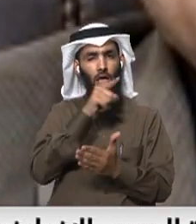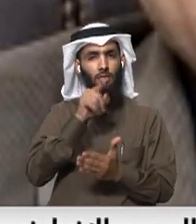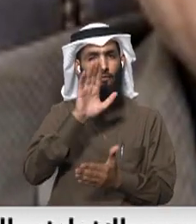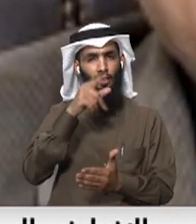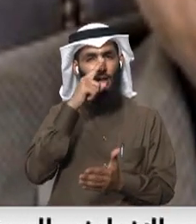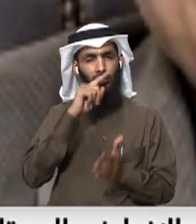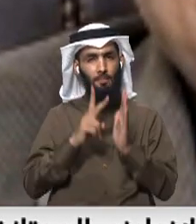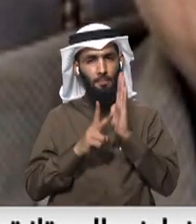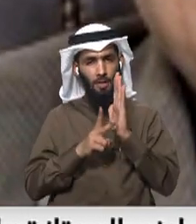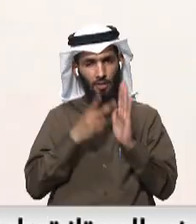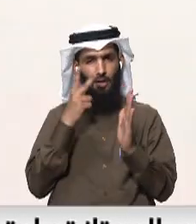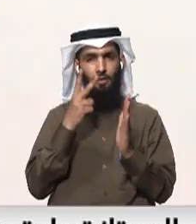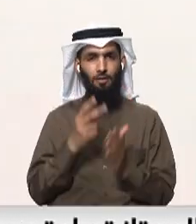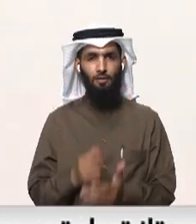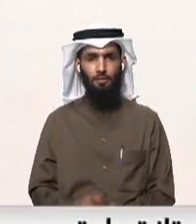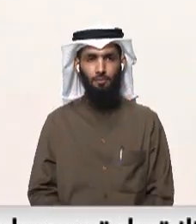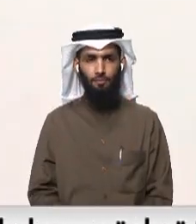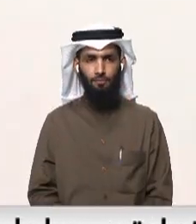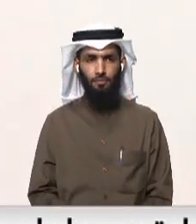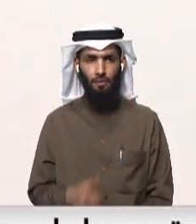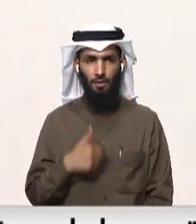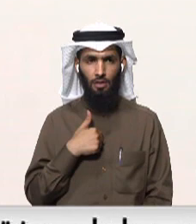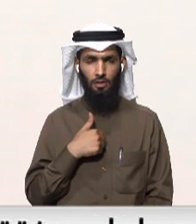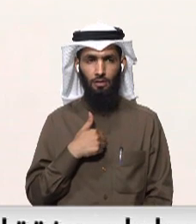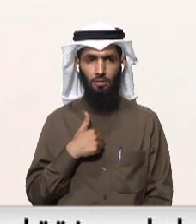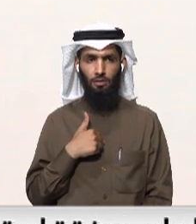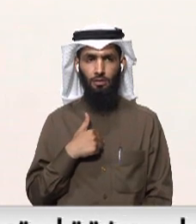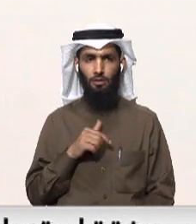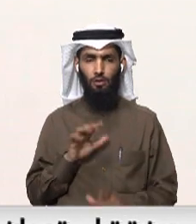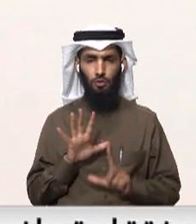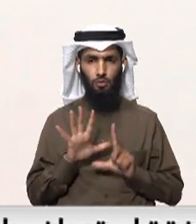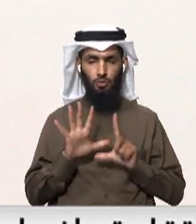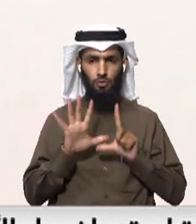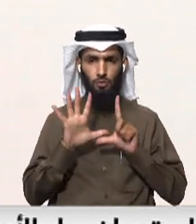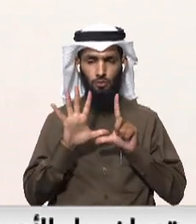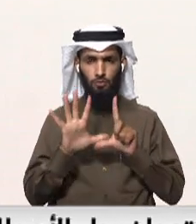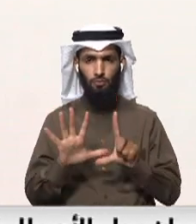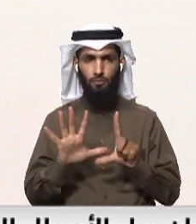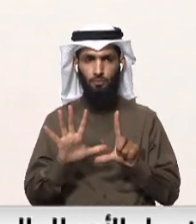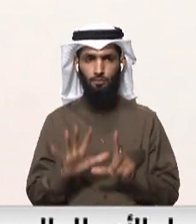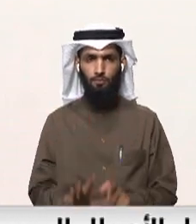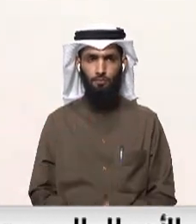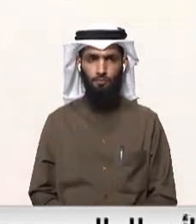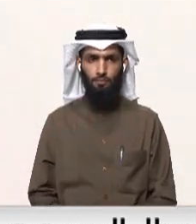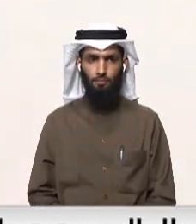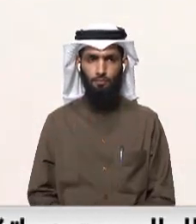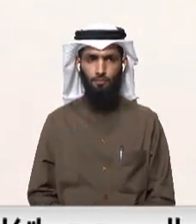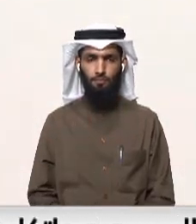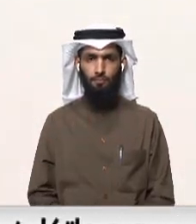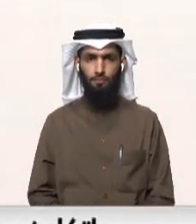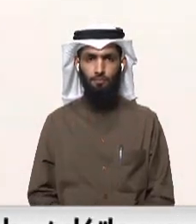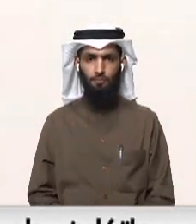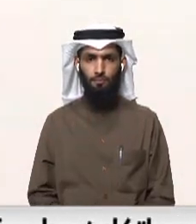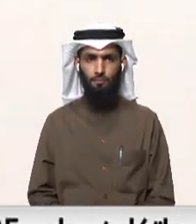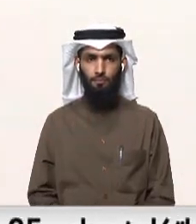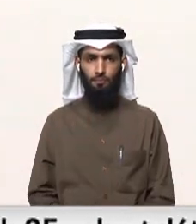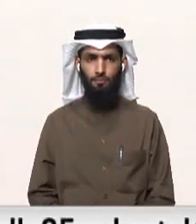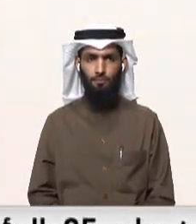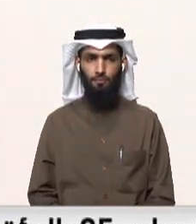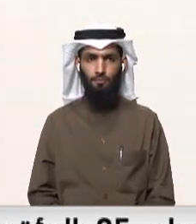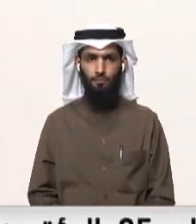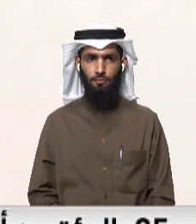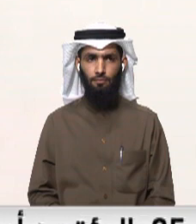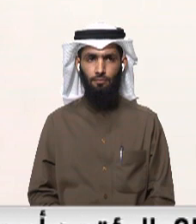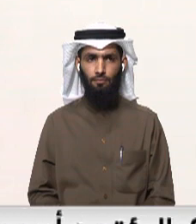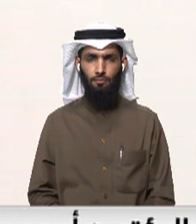نعم، لا شك انه بعد مرور نحو اسبوع من اجراء الانتخابات العامه في باكستان، الامور تتجه نحو تشكيل حكومه ائتلافيه جديده دعا